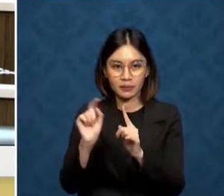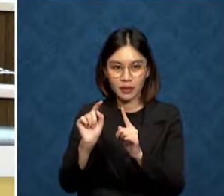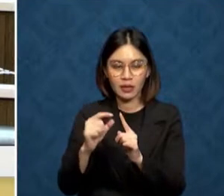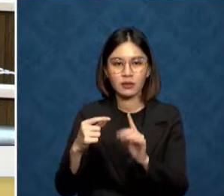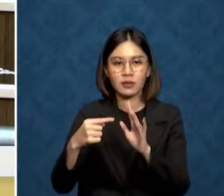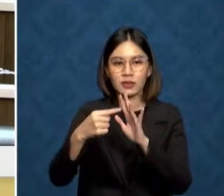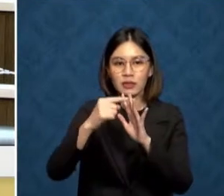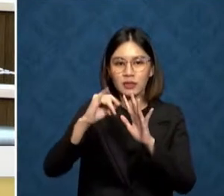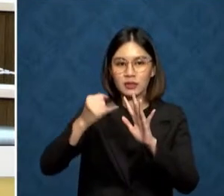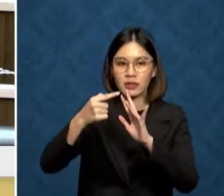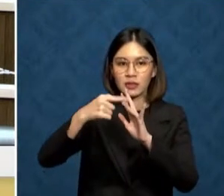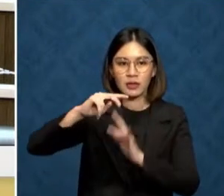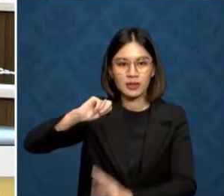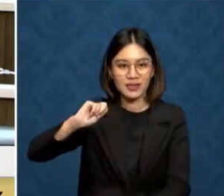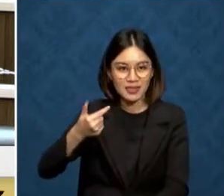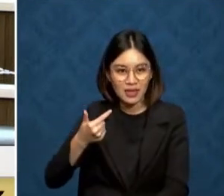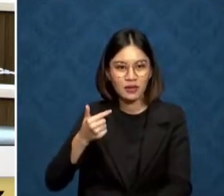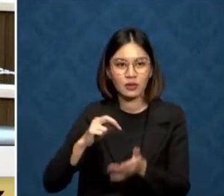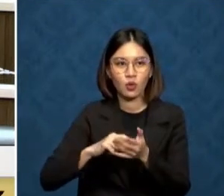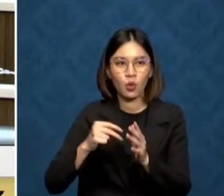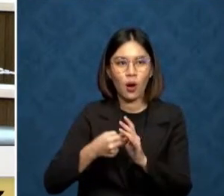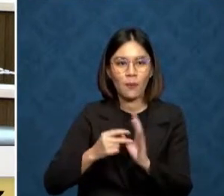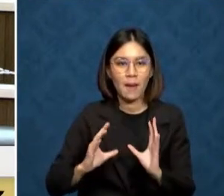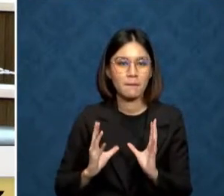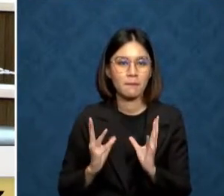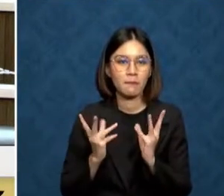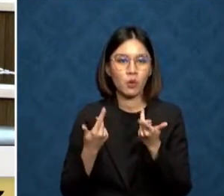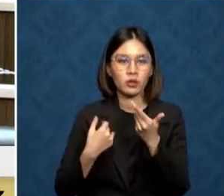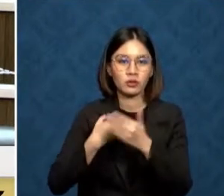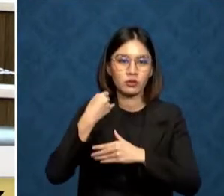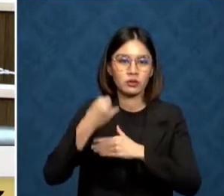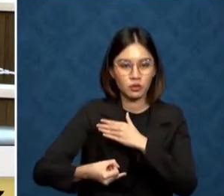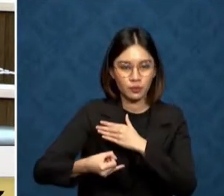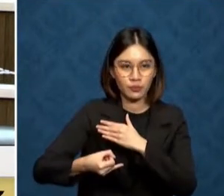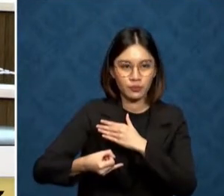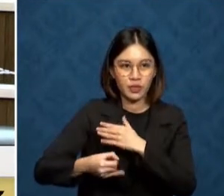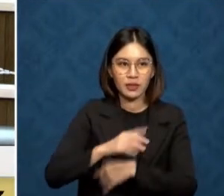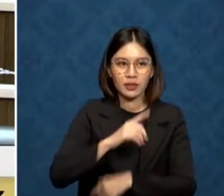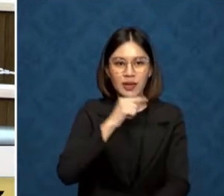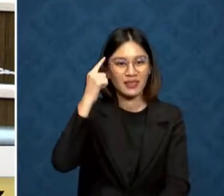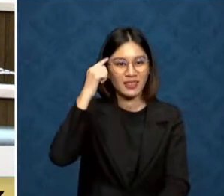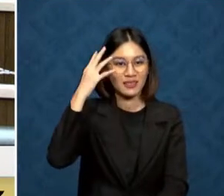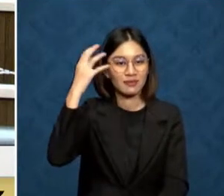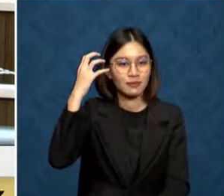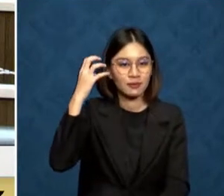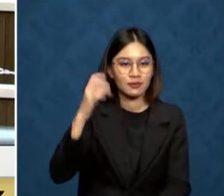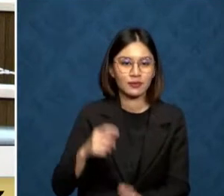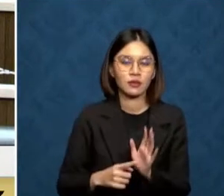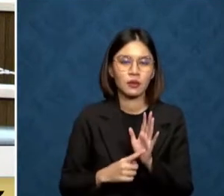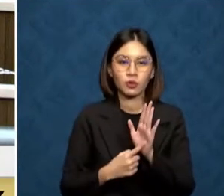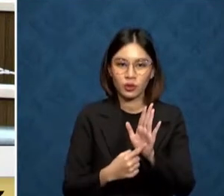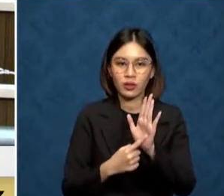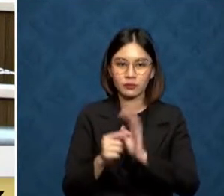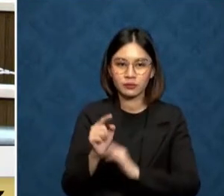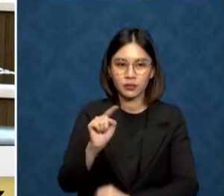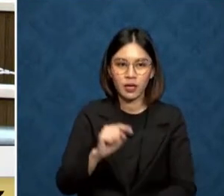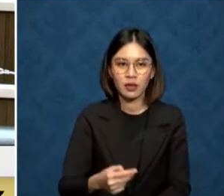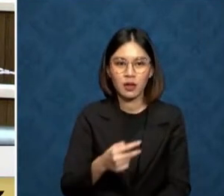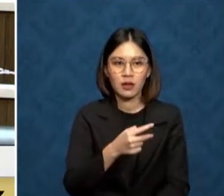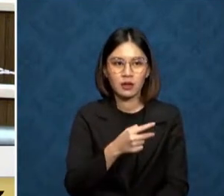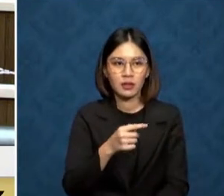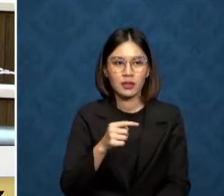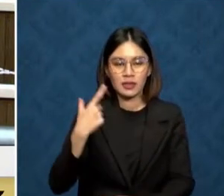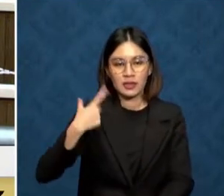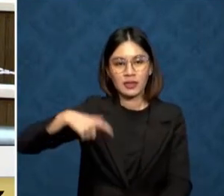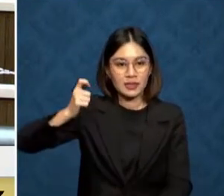คำวาเจ้ง หมายถึงคำวา สินสุดครับถ้านึกไม่ออกครั ผมยตอย่างงๆครับธาสารรธ